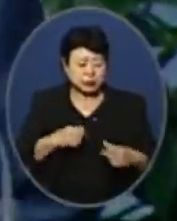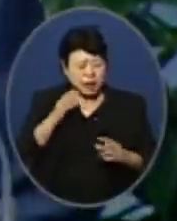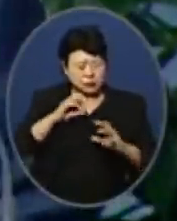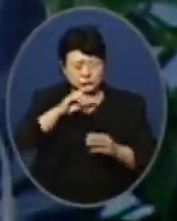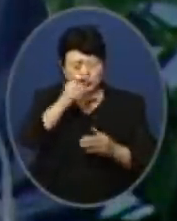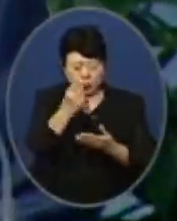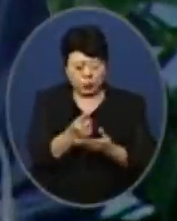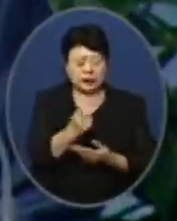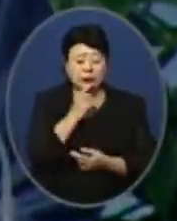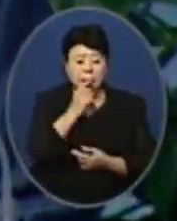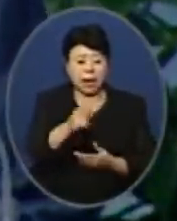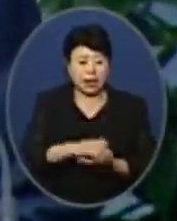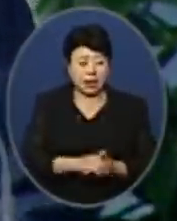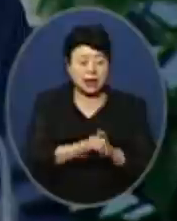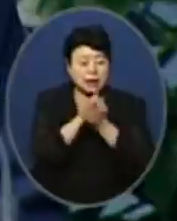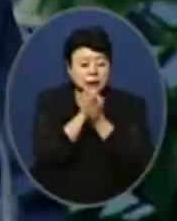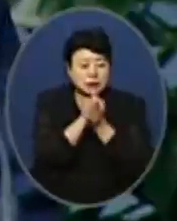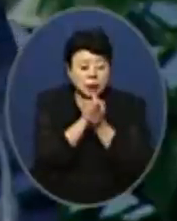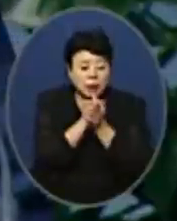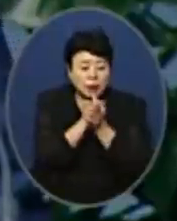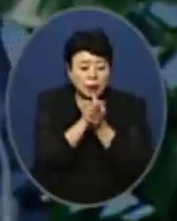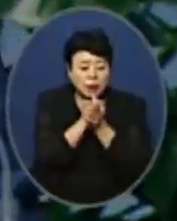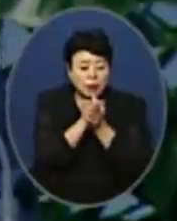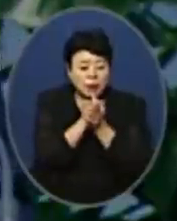한국으로 돌아가겠습니다. 기도를 하고